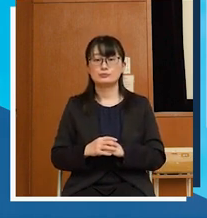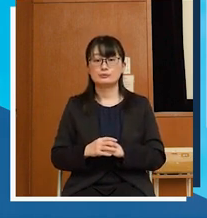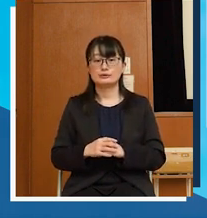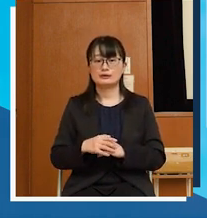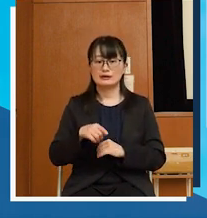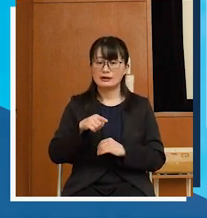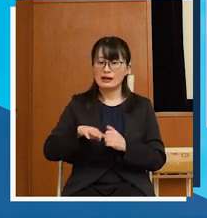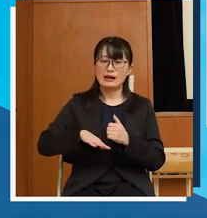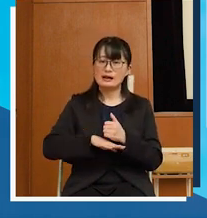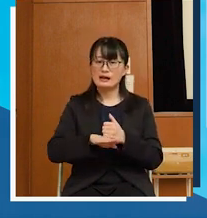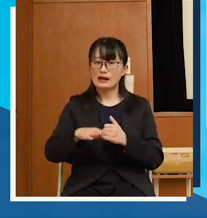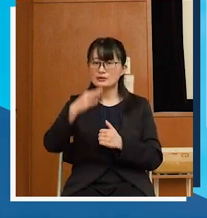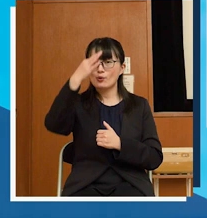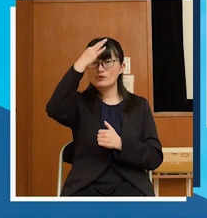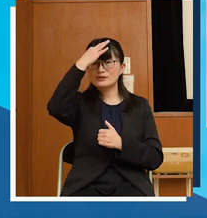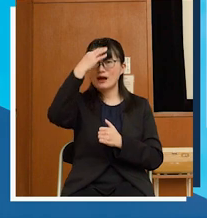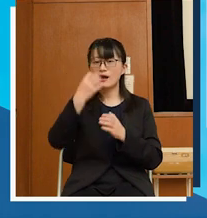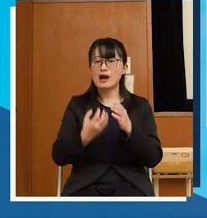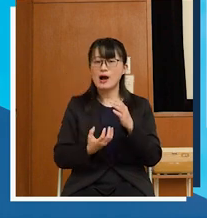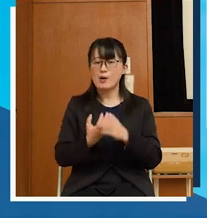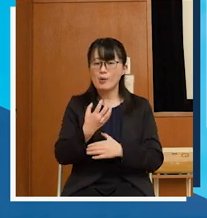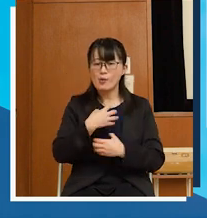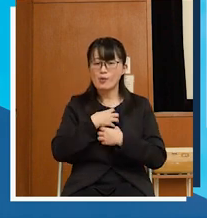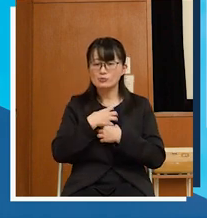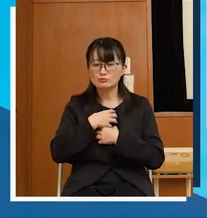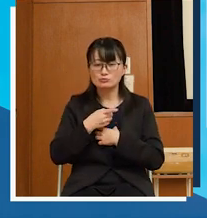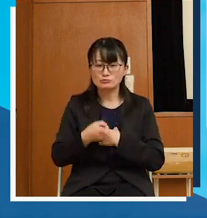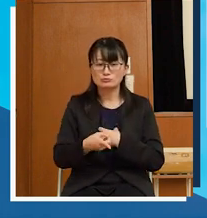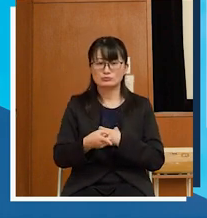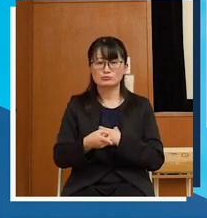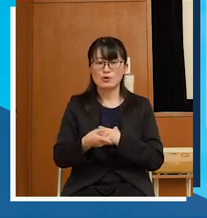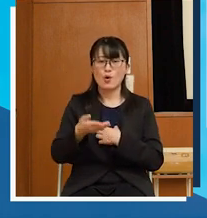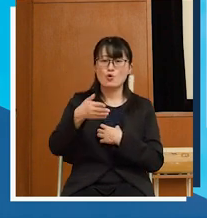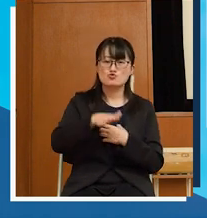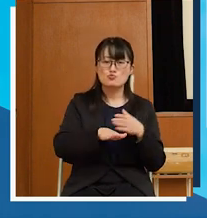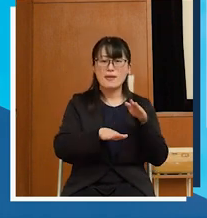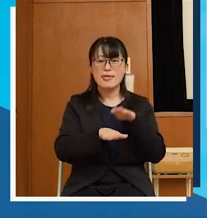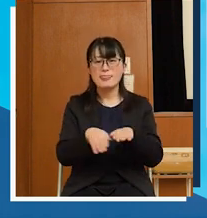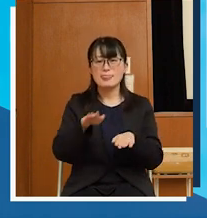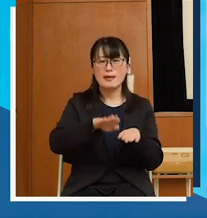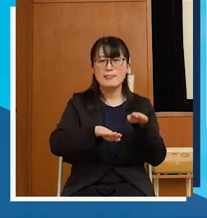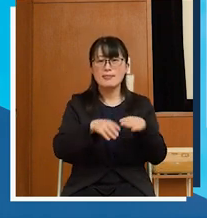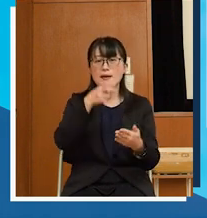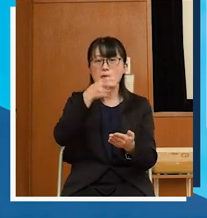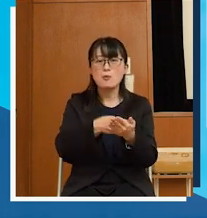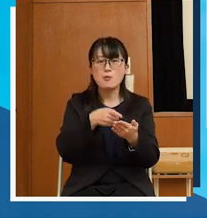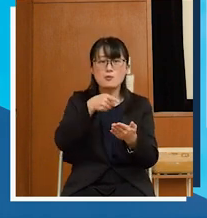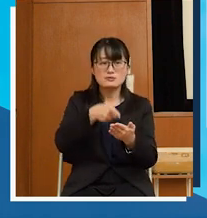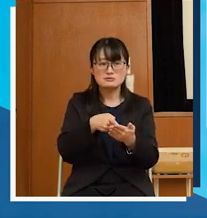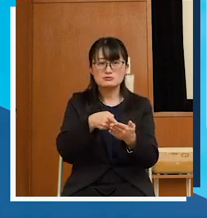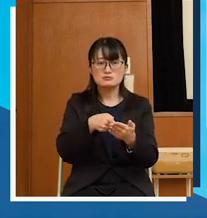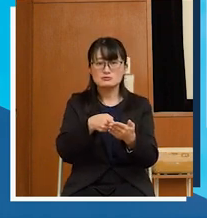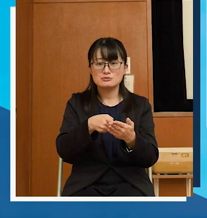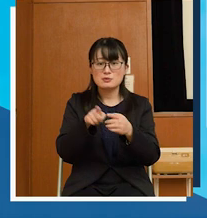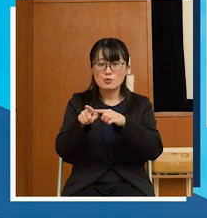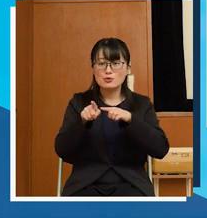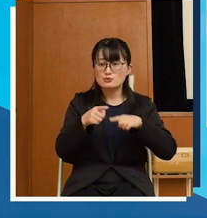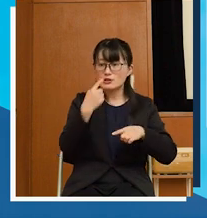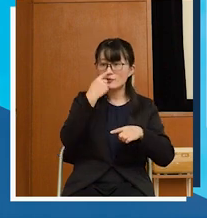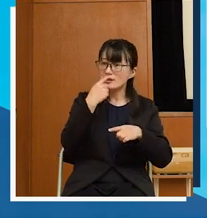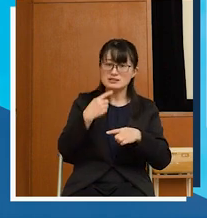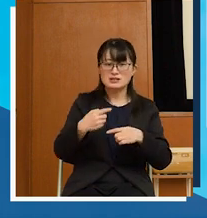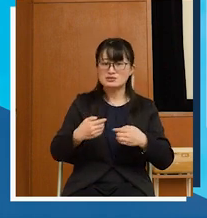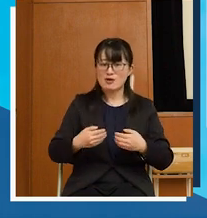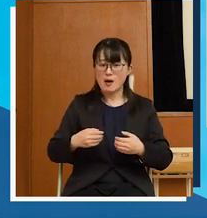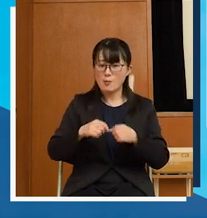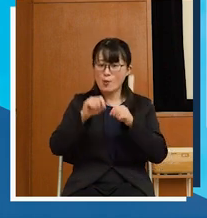な環境被害が起こる恐れをこういう水面埋め立て法の法律に基づいて私たちが指摘してることに対し